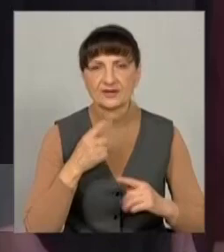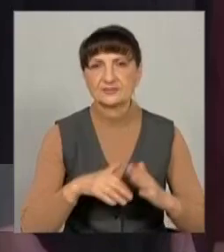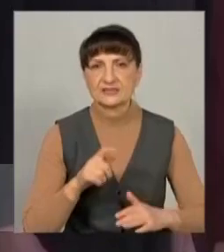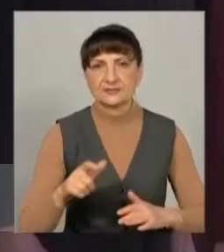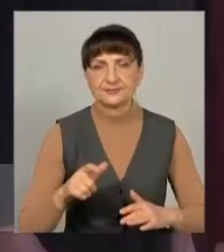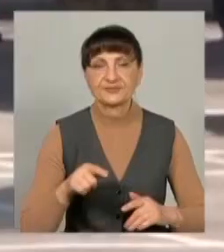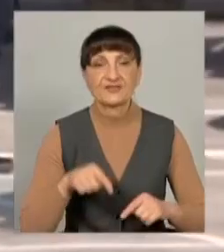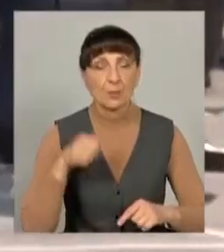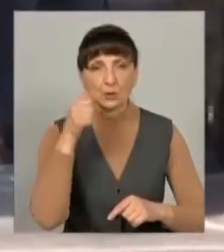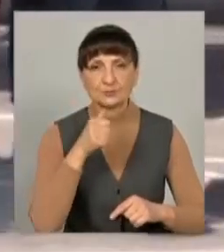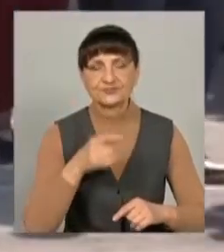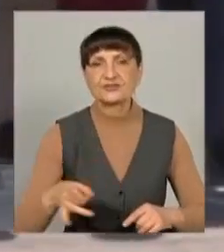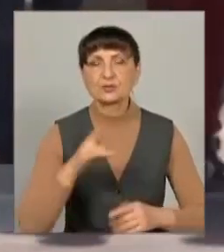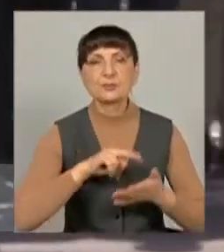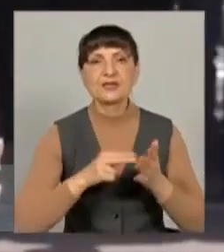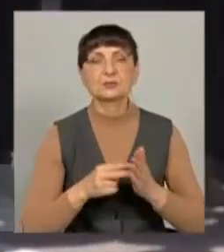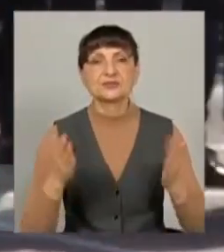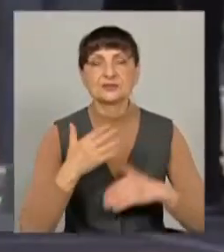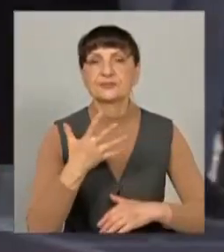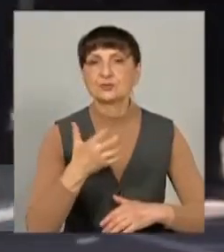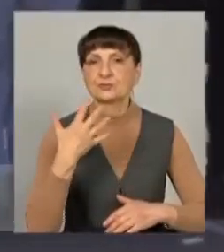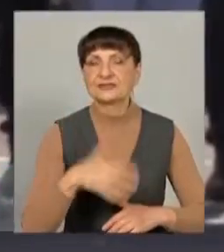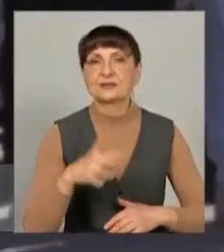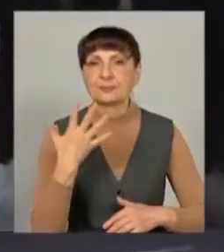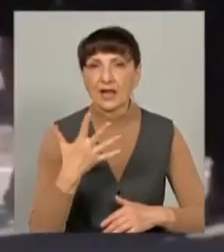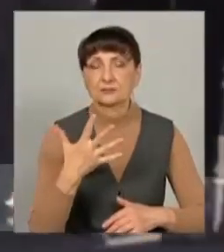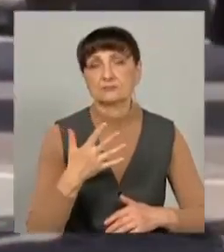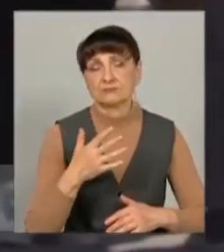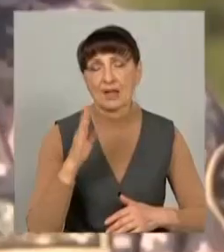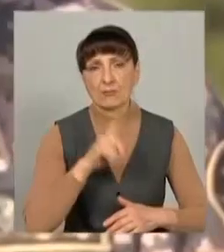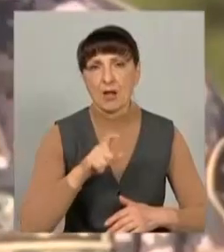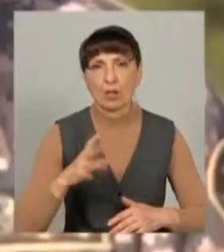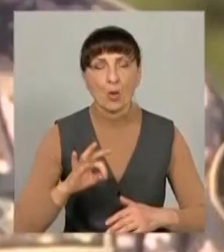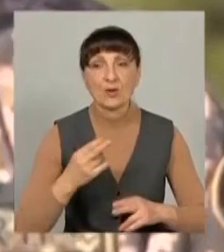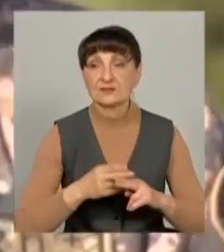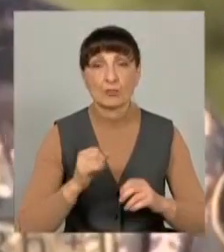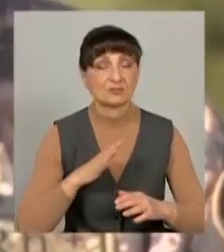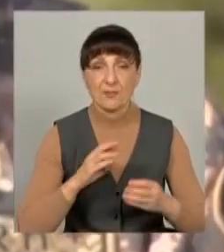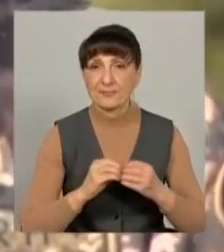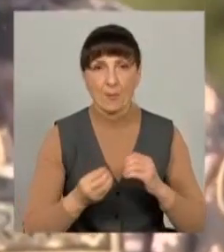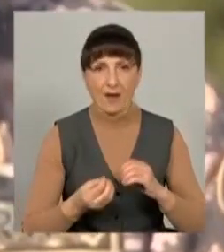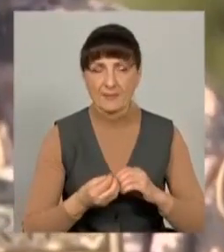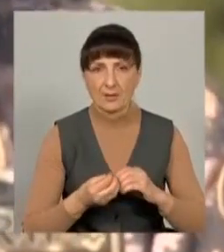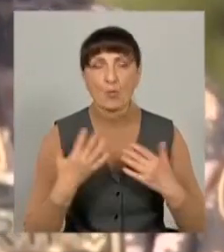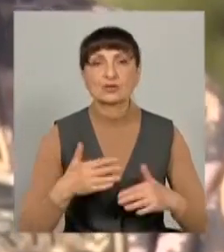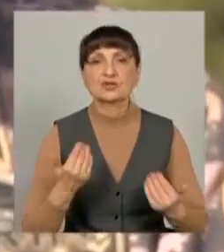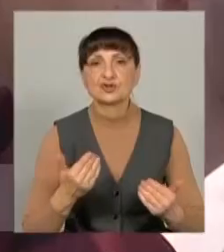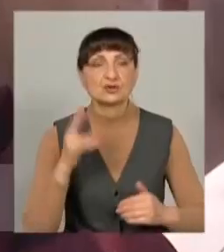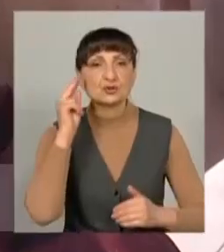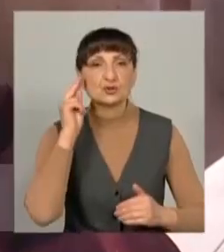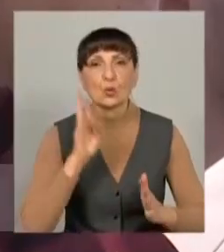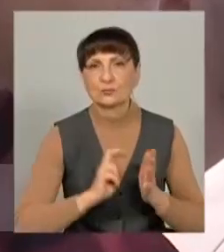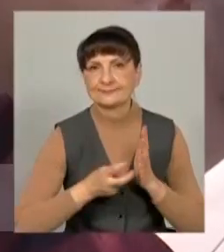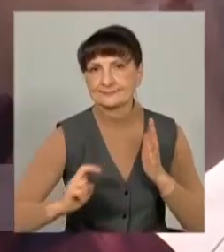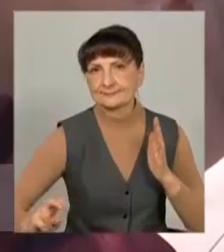В текущем сезоне в регионе планируют призвать 555 молодых людей. Однако с этим могут возникнуть проблемы. Уже сейчас число